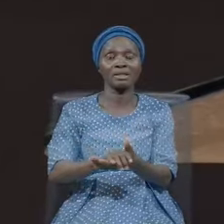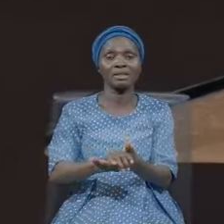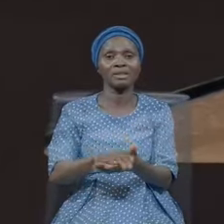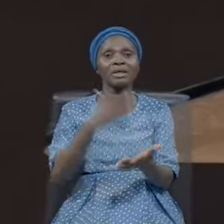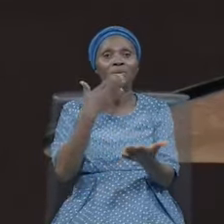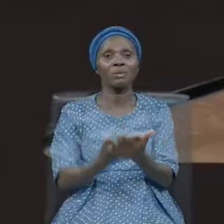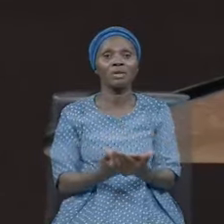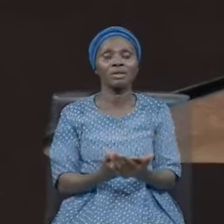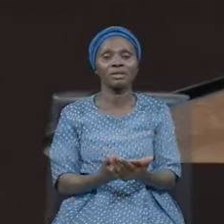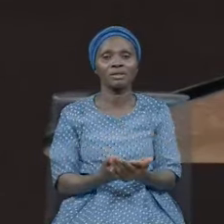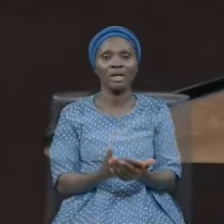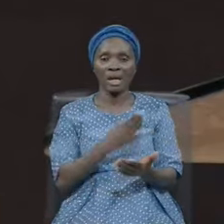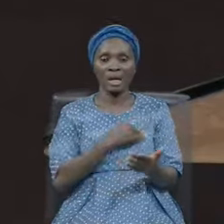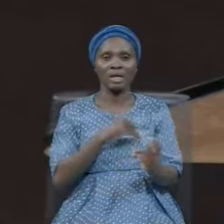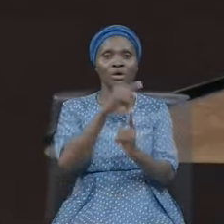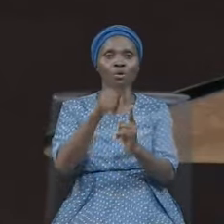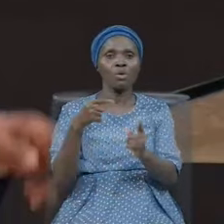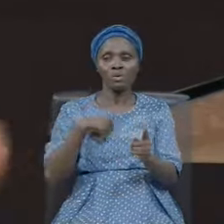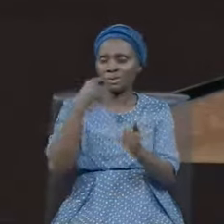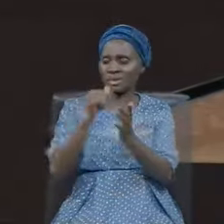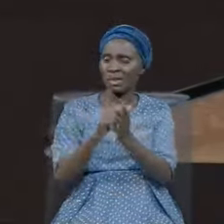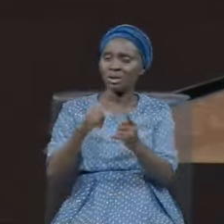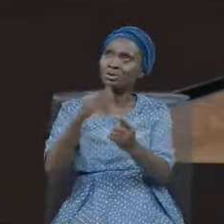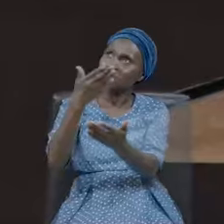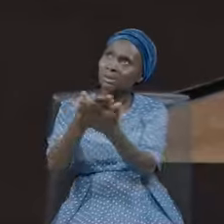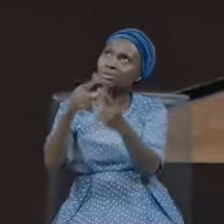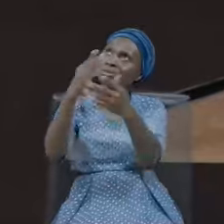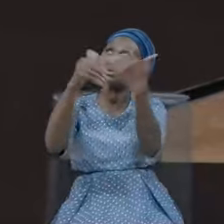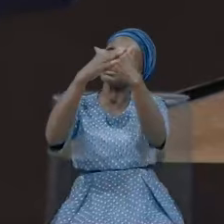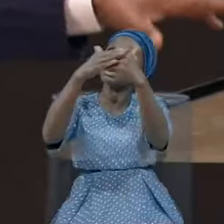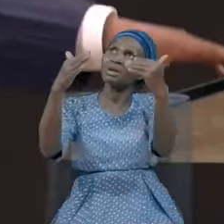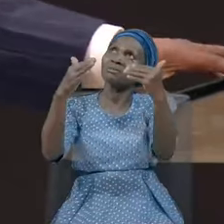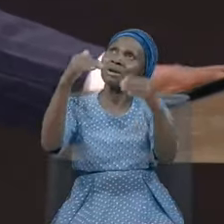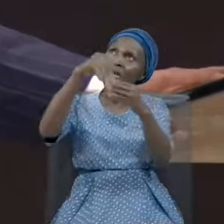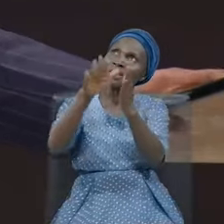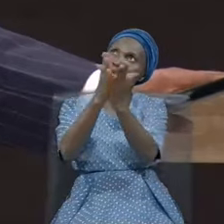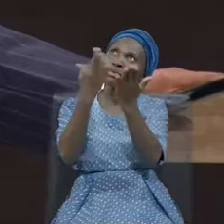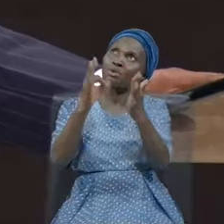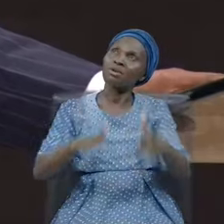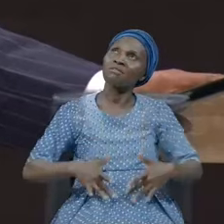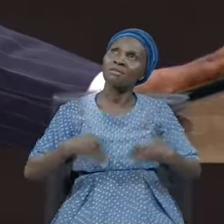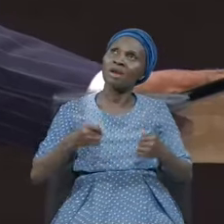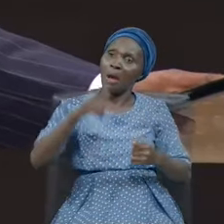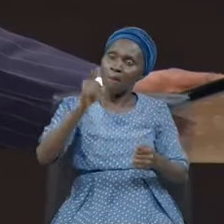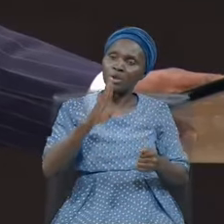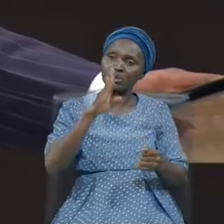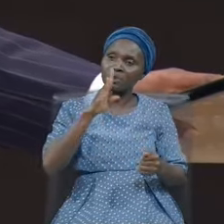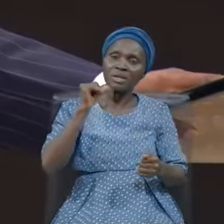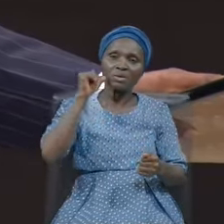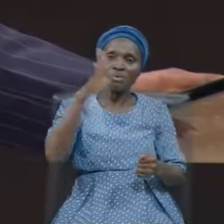ciel et être dans le livre de vie, ce doit être un homme et une femme. Il dit que ah, ça c'est